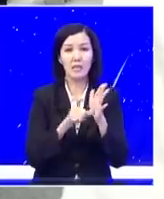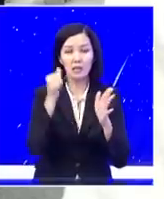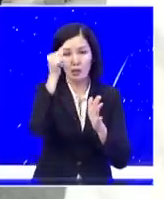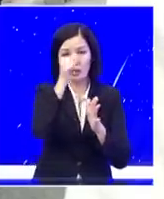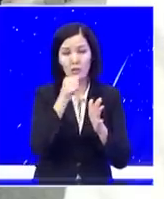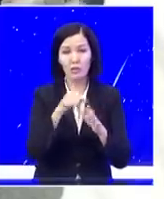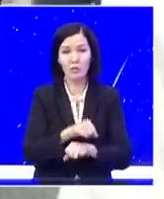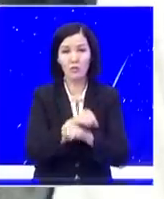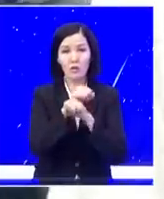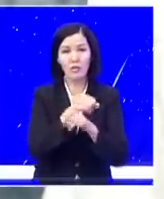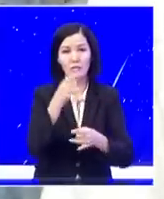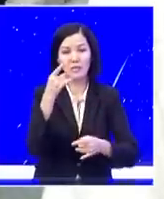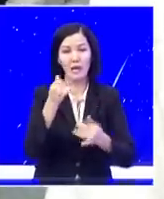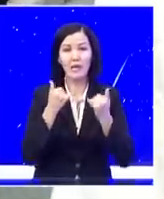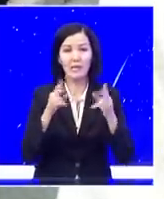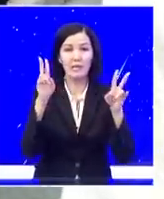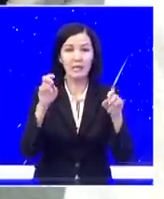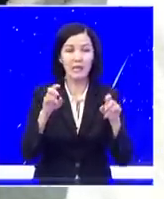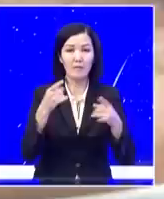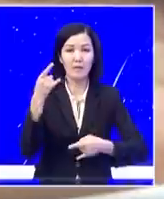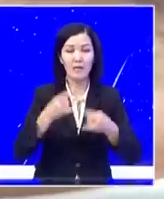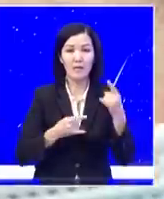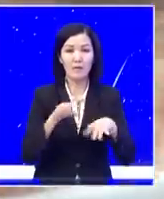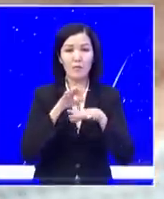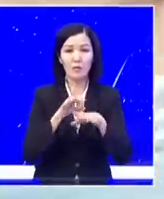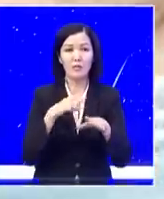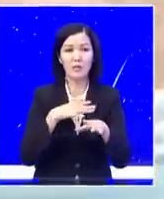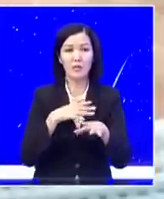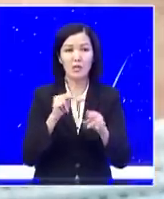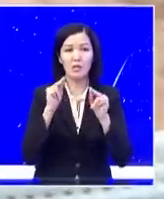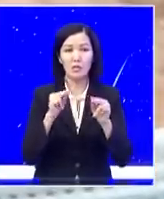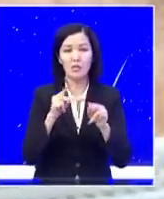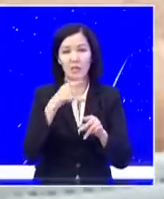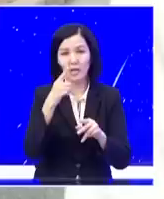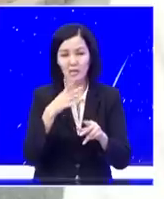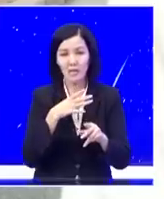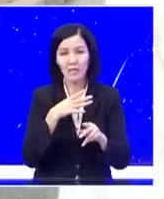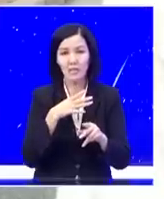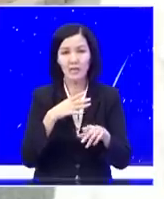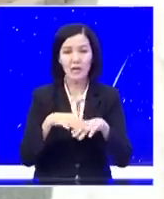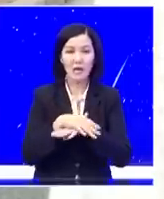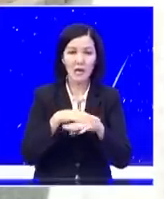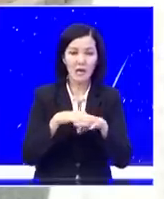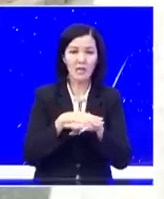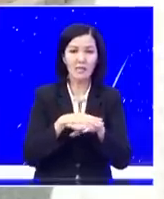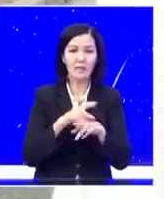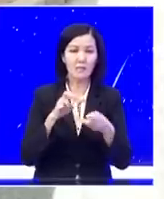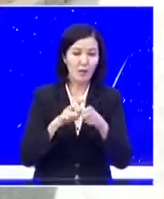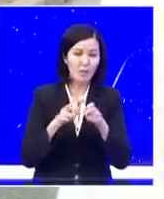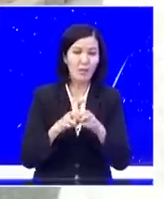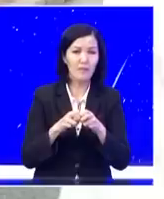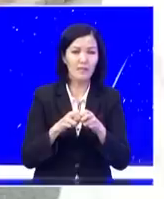да көптеген бағдарламаларды бірге өткізген бауырым еді. Ашығын айталатын, халықтың мұңын мұқтажын жеткіз